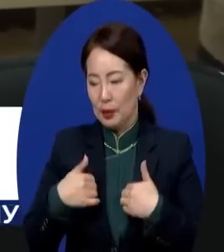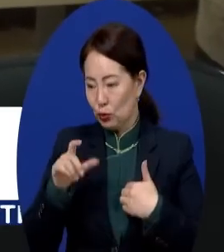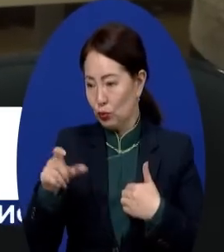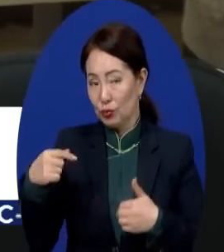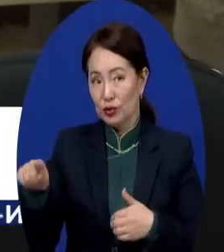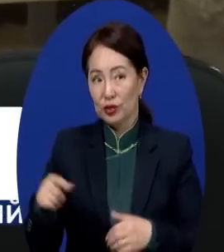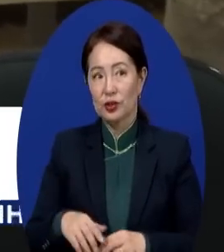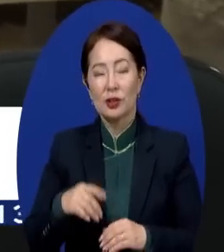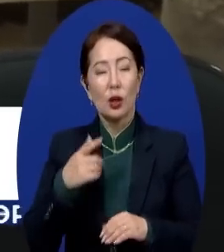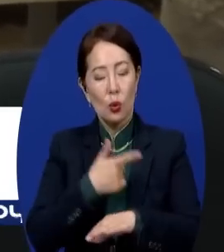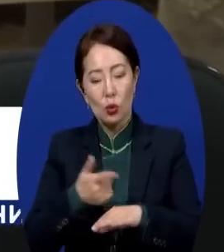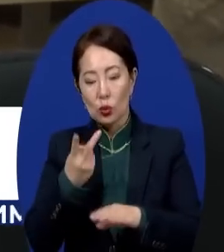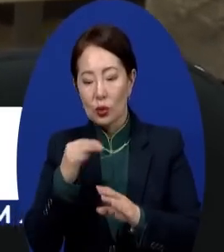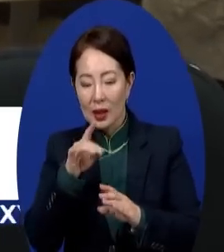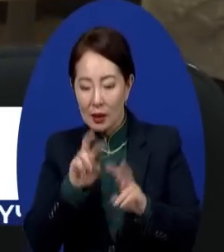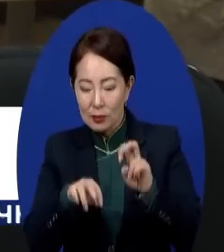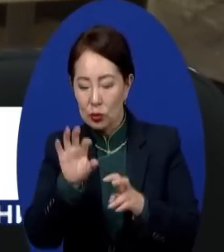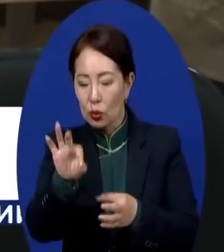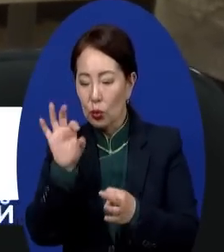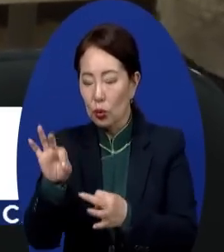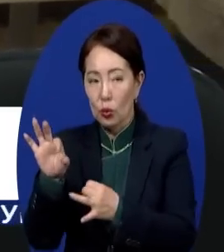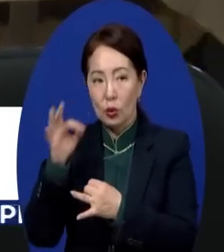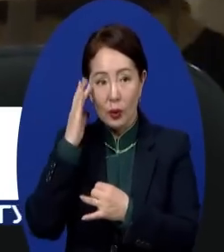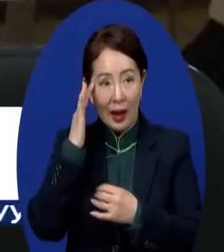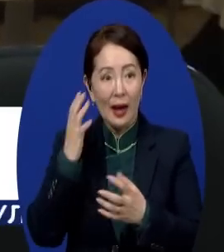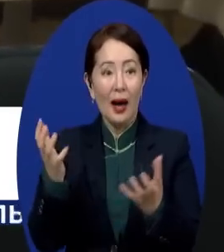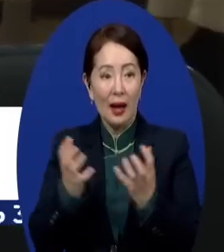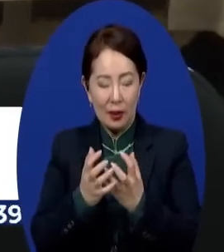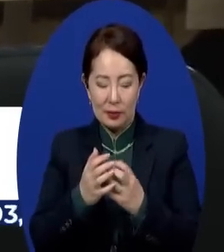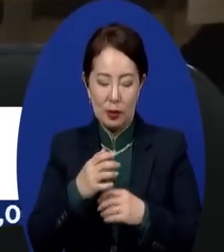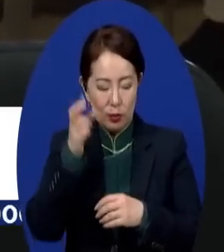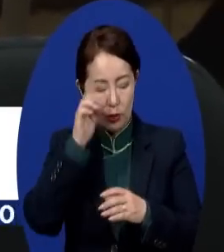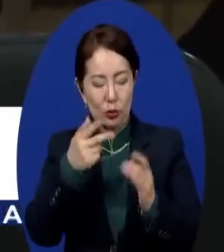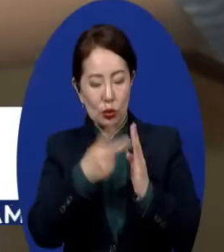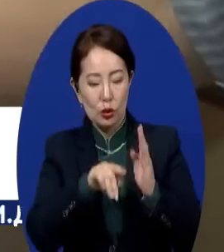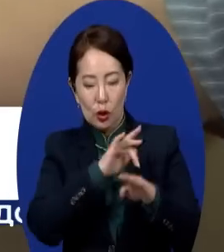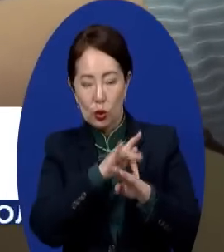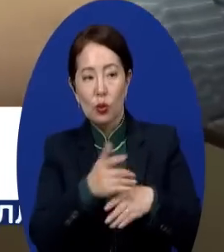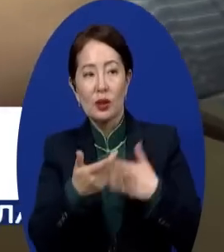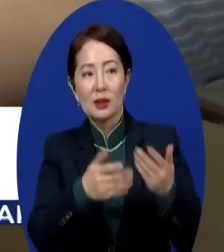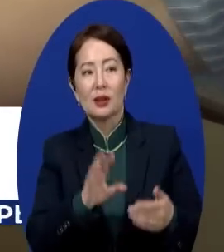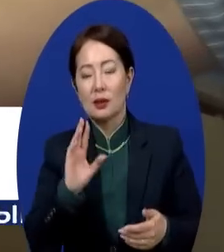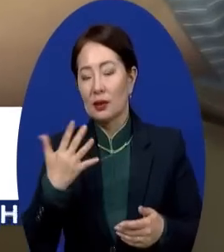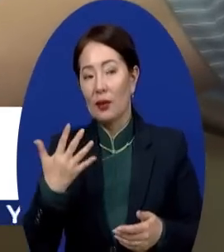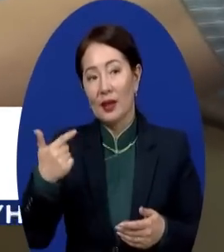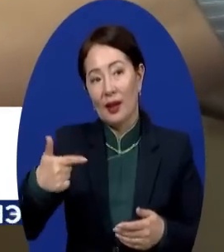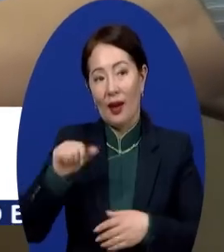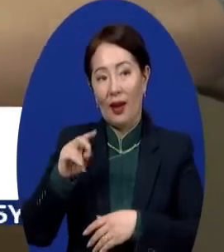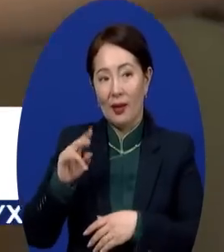нарын гүйцэтгэлийн үнэлгээ төврийн аргаар авч байгаа. Тэгээд төврийн үнэлгээ боловсруулалтын үнэлгээний төвөөс авчиж байгаа. 5G гэдэг